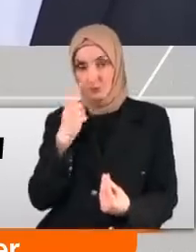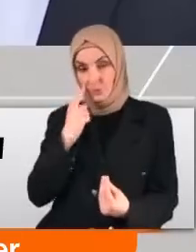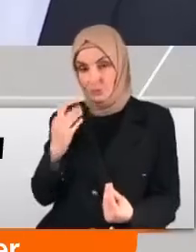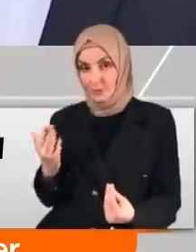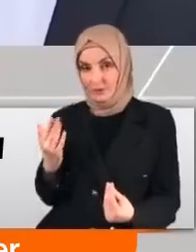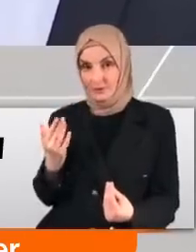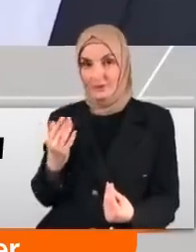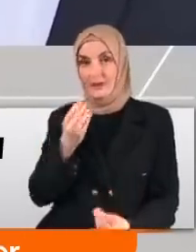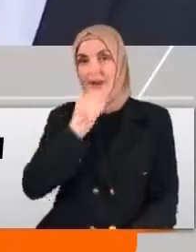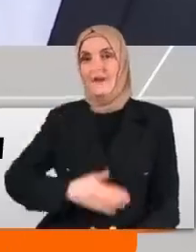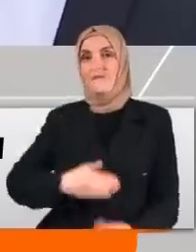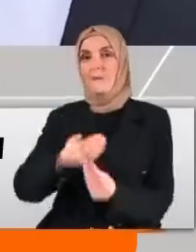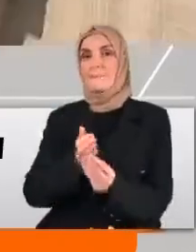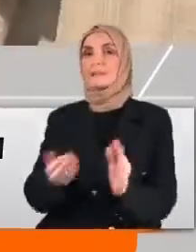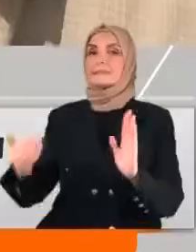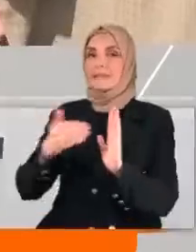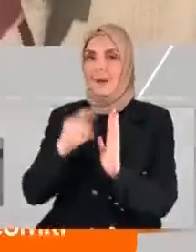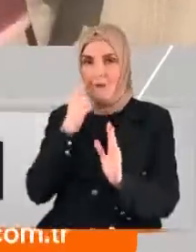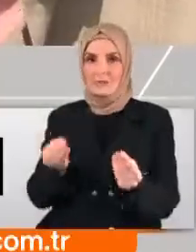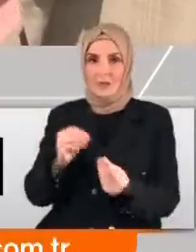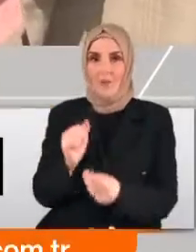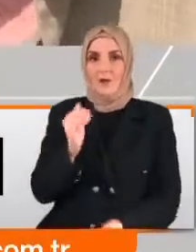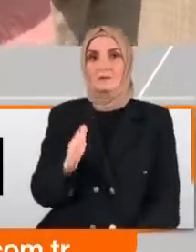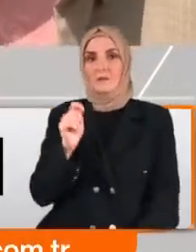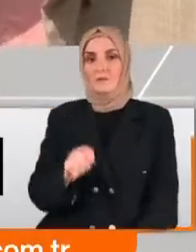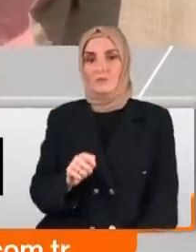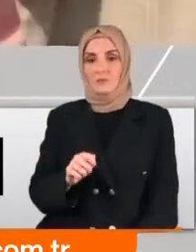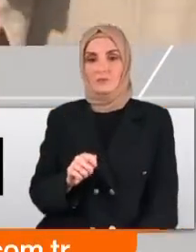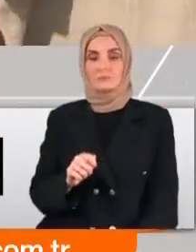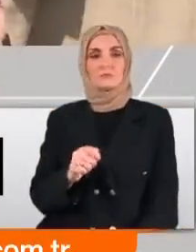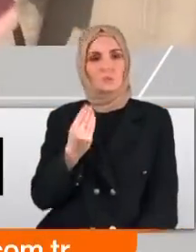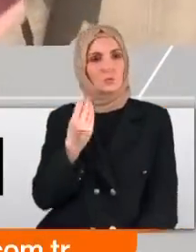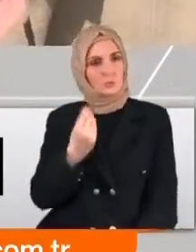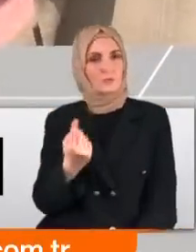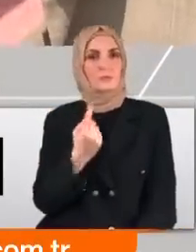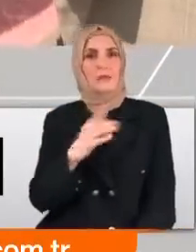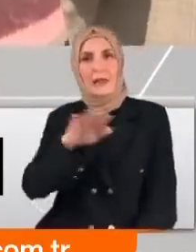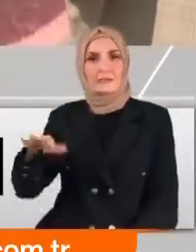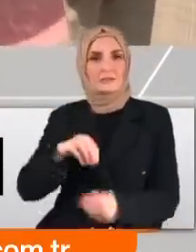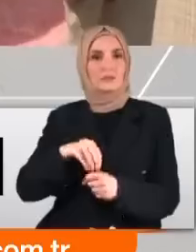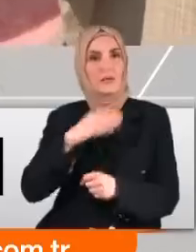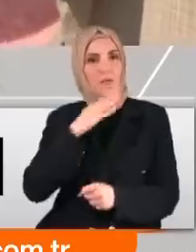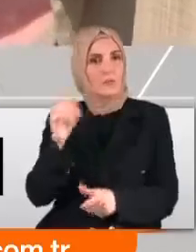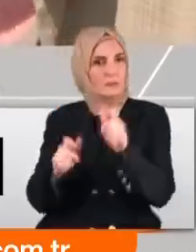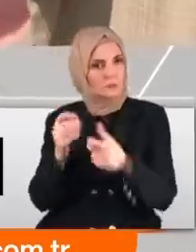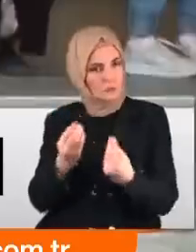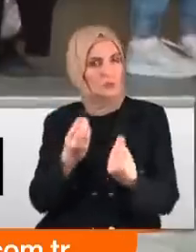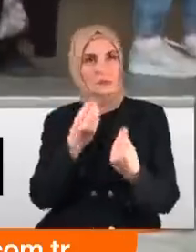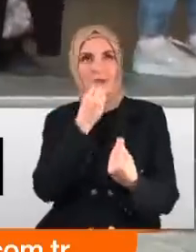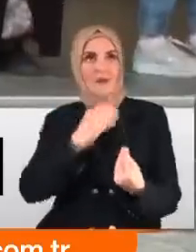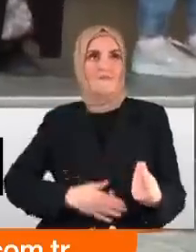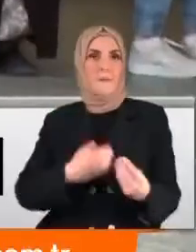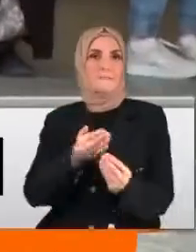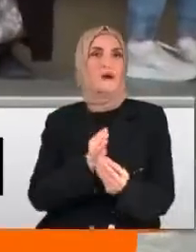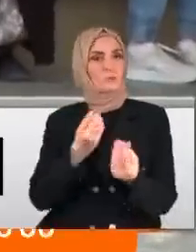ekleyerek zamları yükseltiyor. Biz emekliler için çok güzel bir şey. Herkes için güzel bir şey emekliler için. Refah payı. İyi